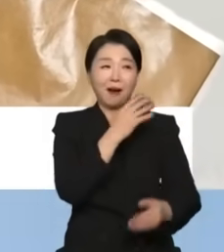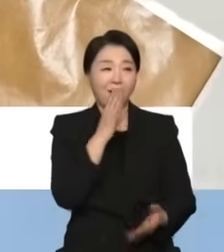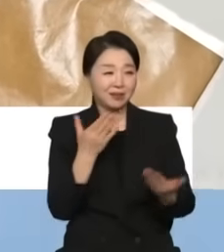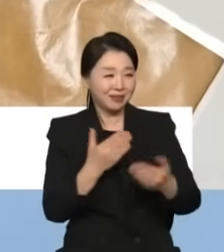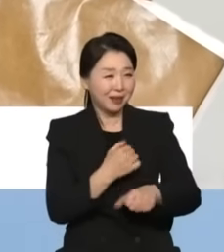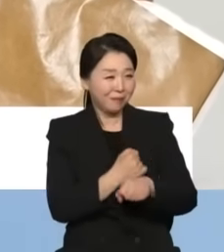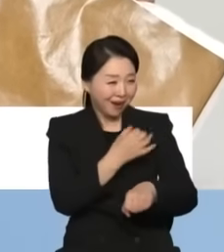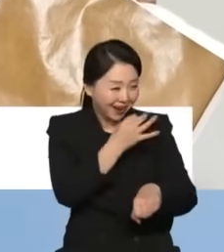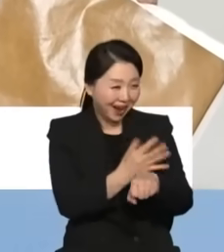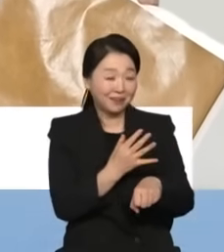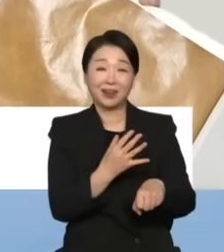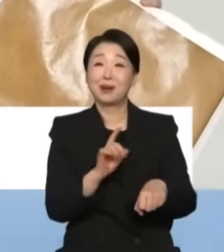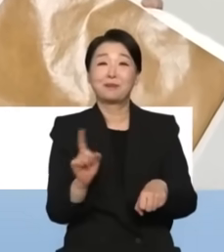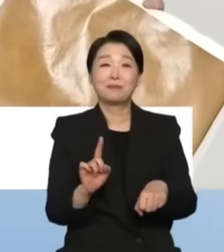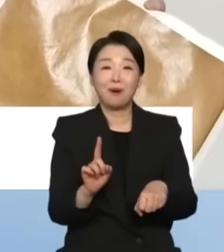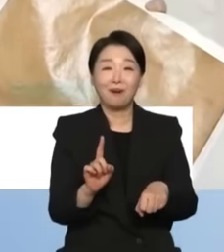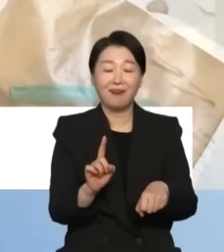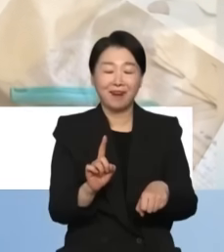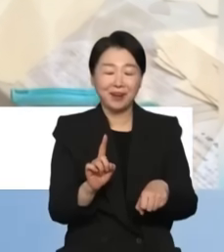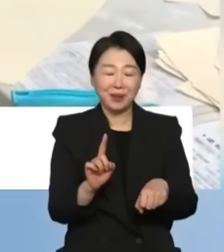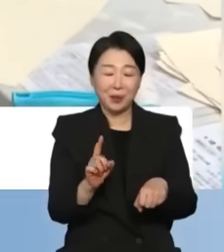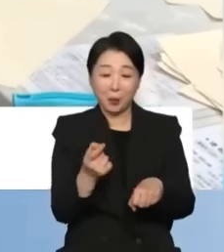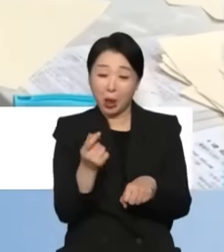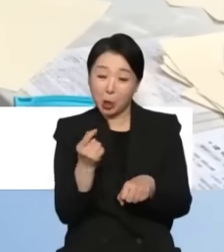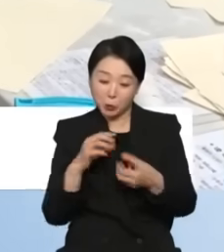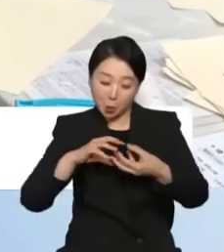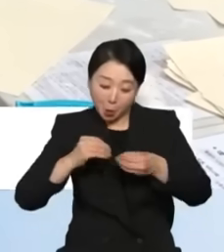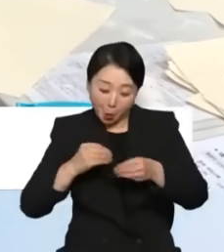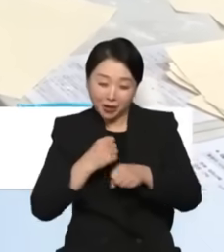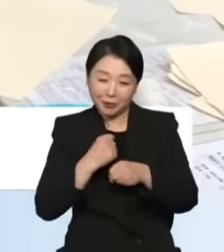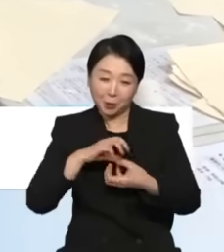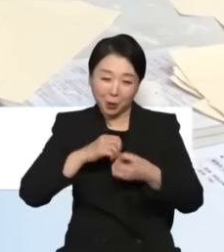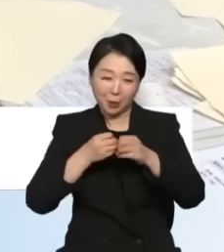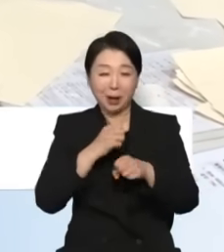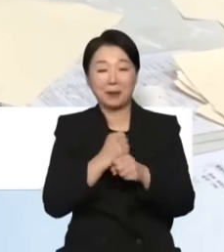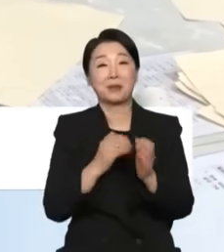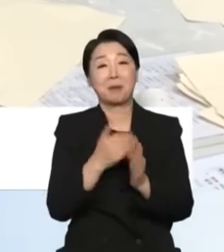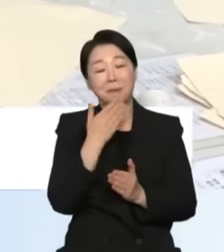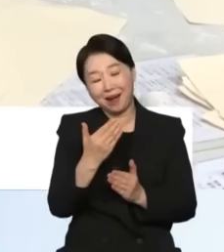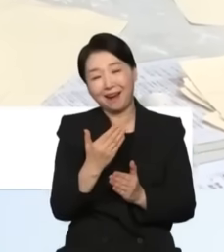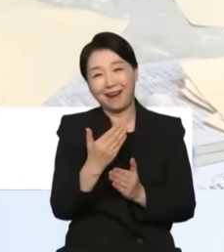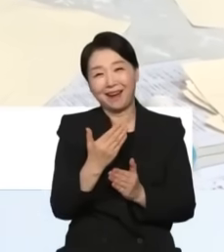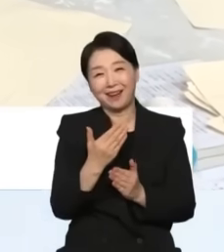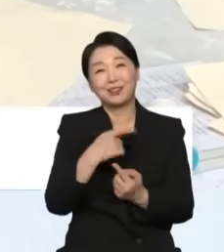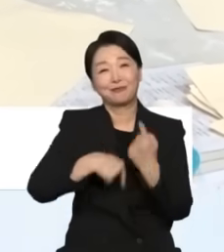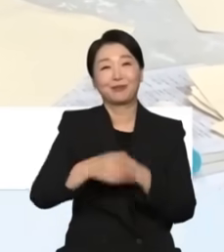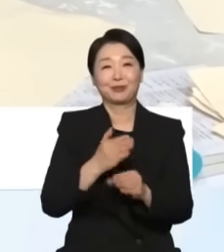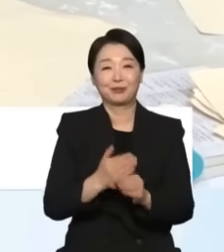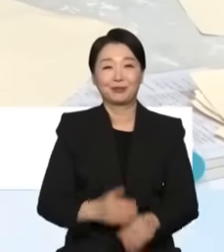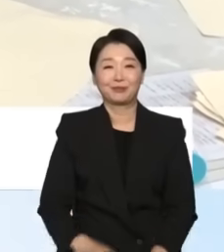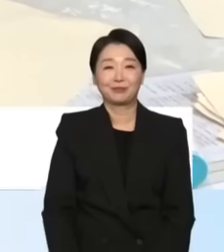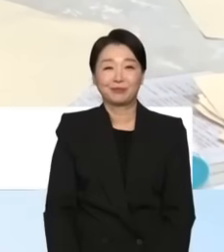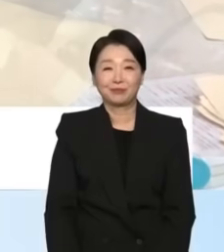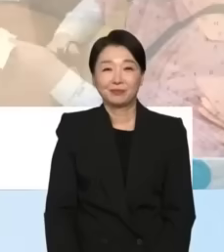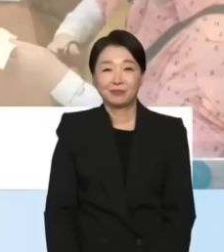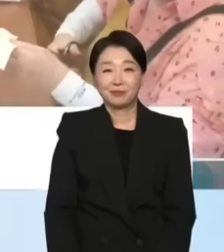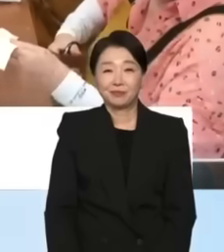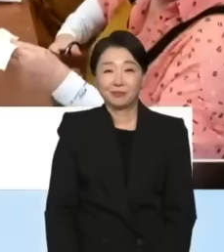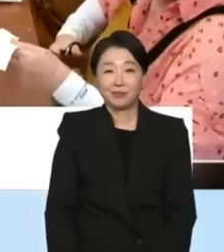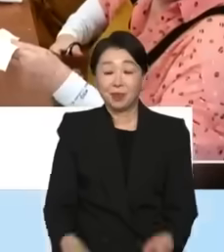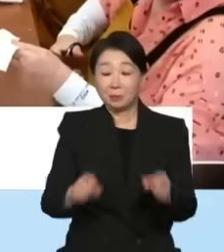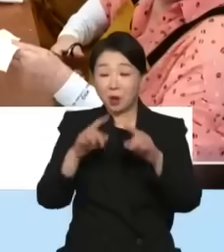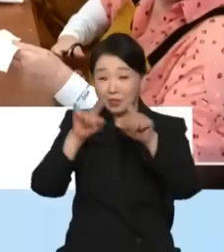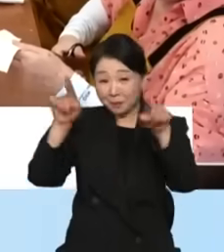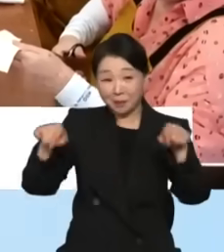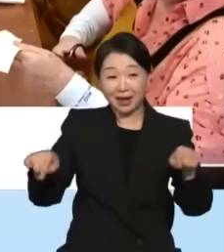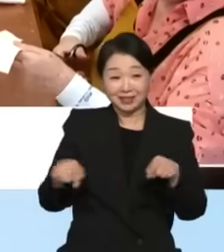되게 간단한 소 운동 작동으로도 충분히 제품을 만들 수 있도록 이제 구조화를 시켰고, 그래서 펫박스로는 이제